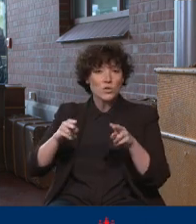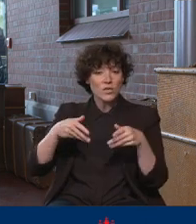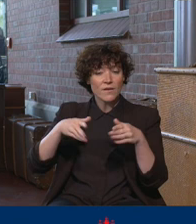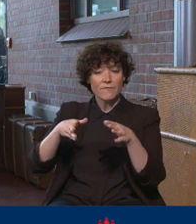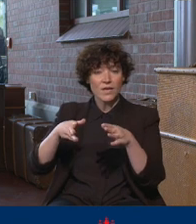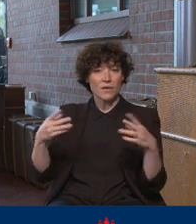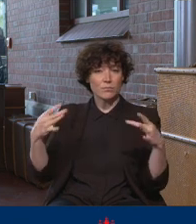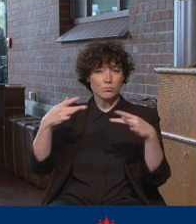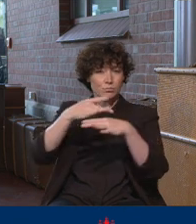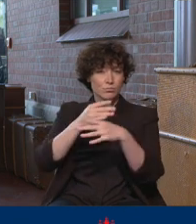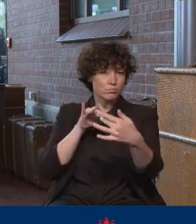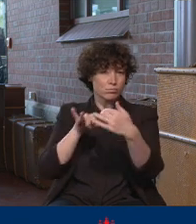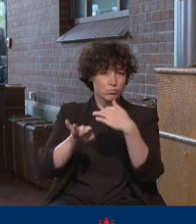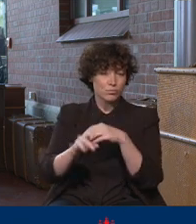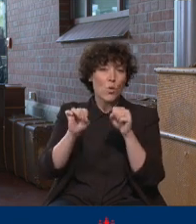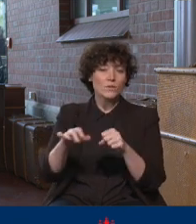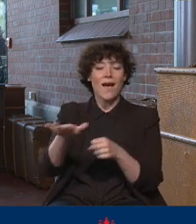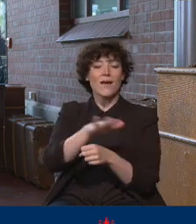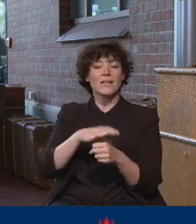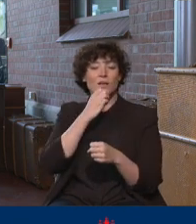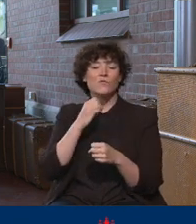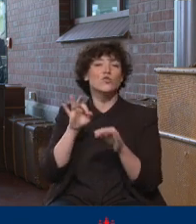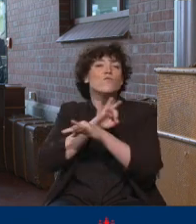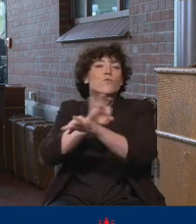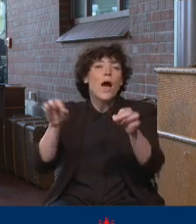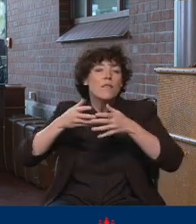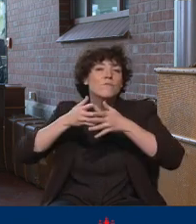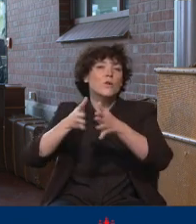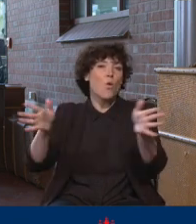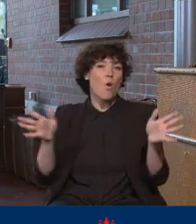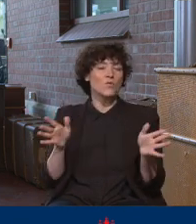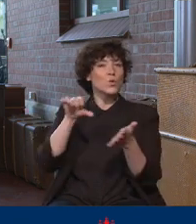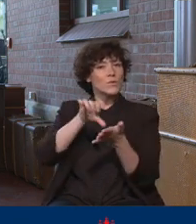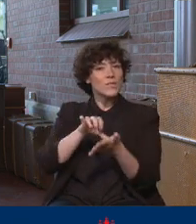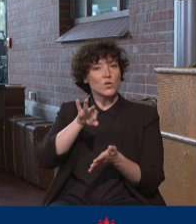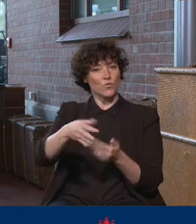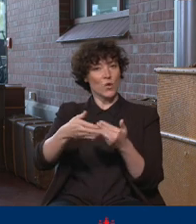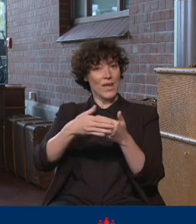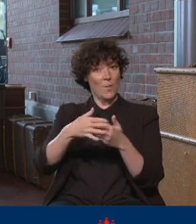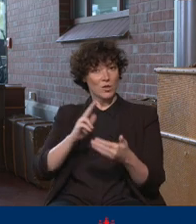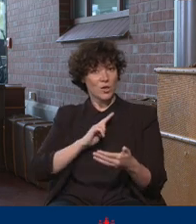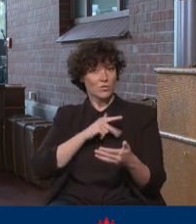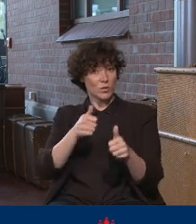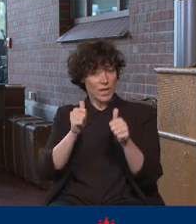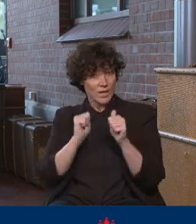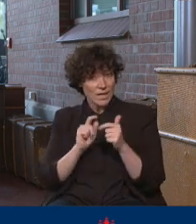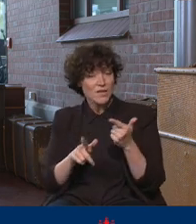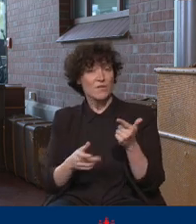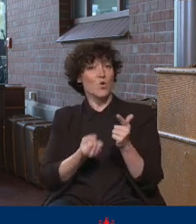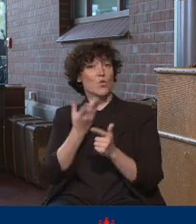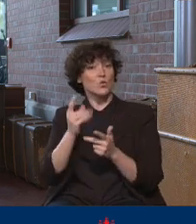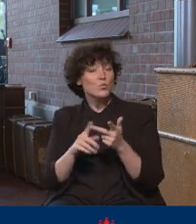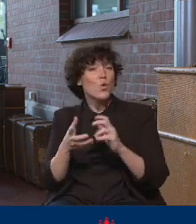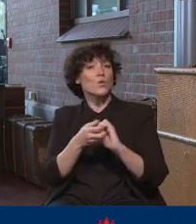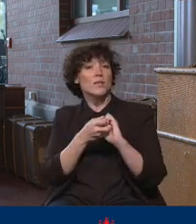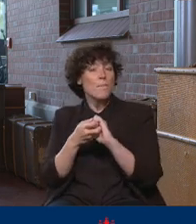allgemeinheit geöffnet wird und ein zentrum für nachbarschaft soziale hilfe kultur und gemeinwohl entstehen kann das für diesen